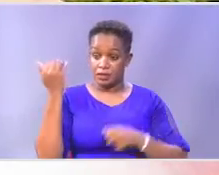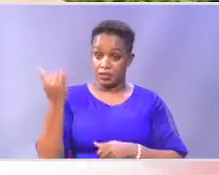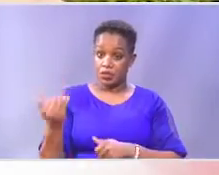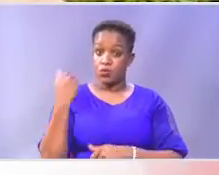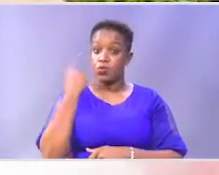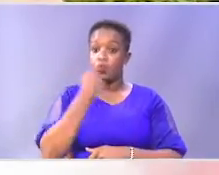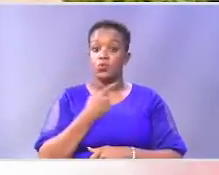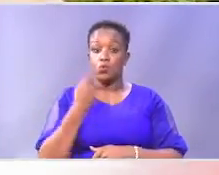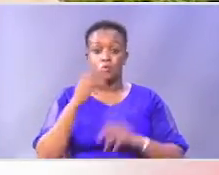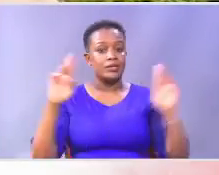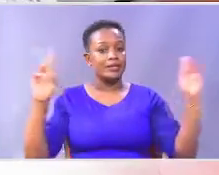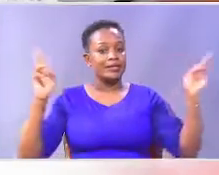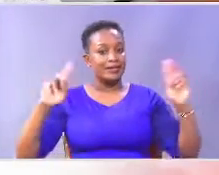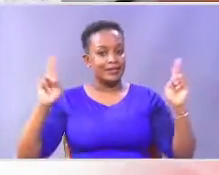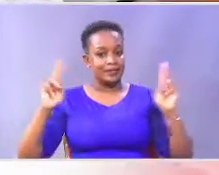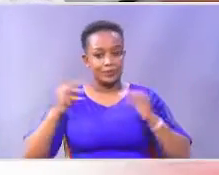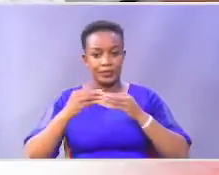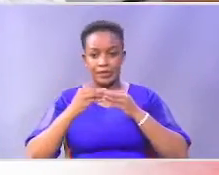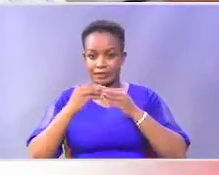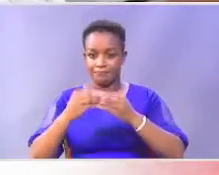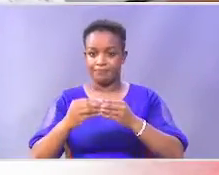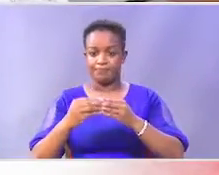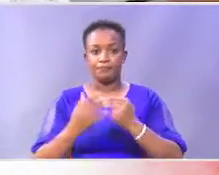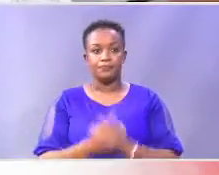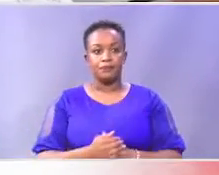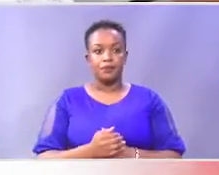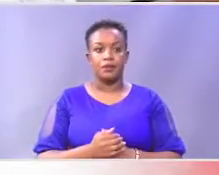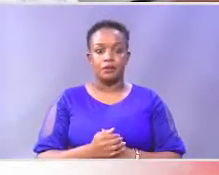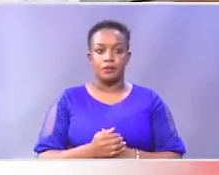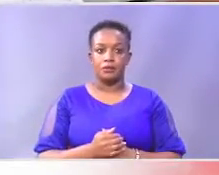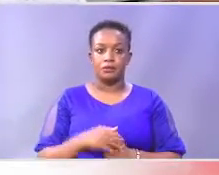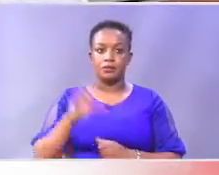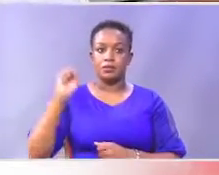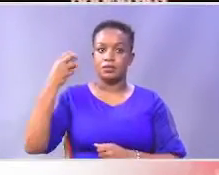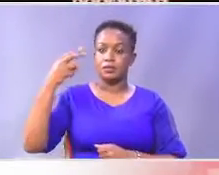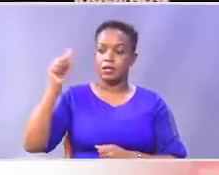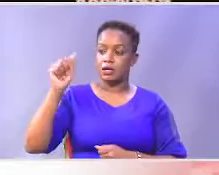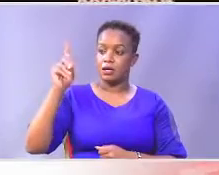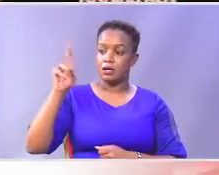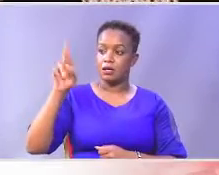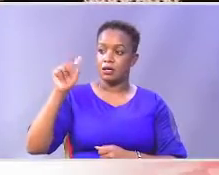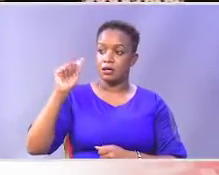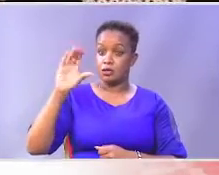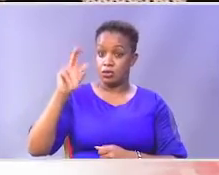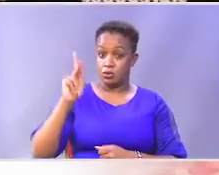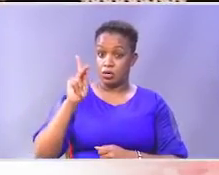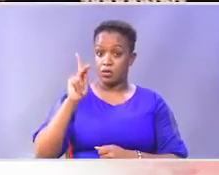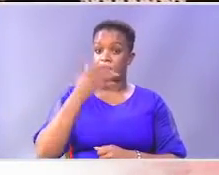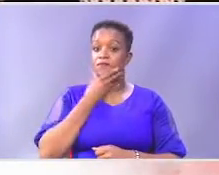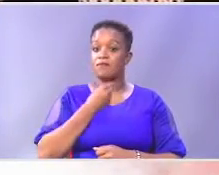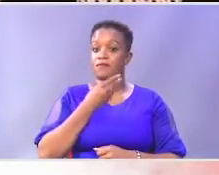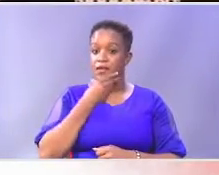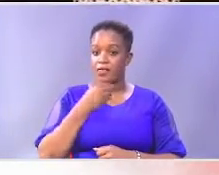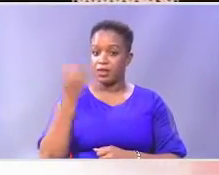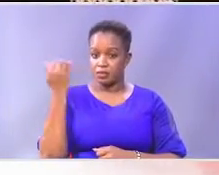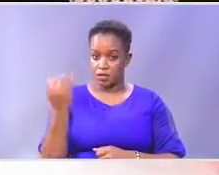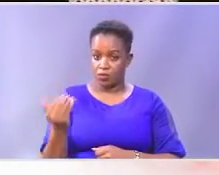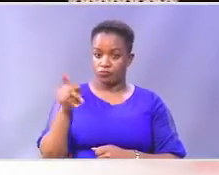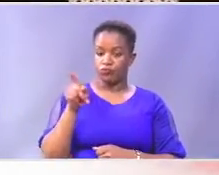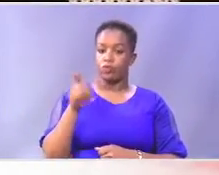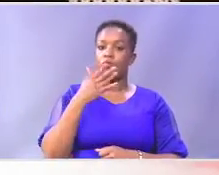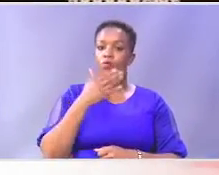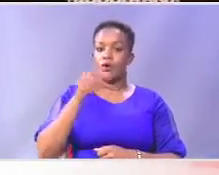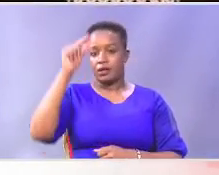alikuwa tayari kuelekezwa Hata hivoyo shadrak ameitaka serikali kuharakisha uchunguzi dhidi ya kifo Cha mwanawe Ili